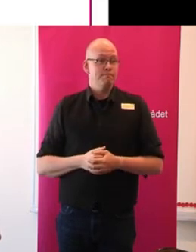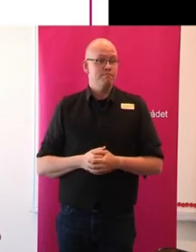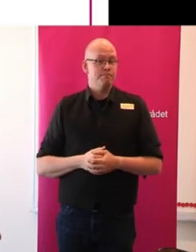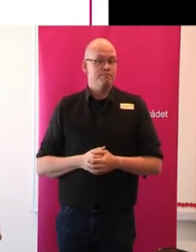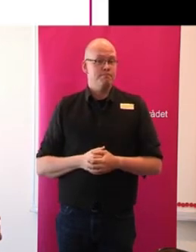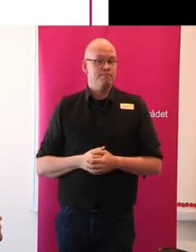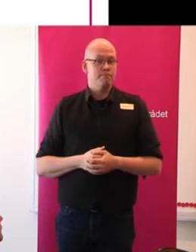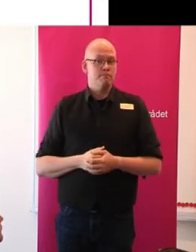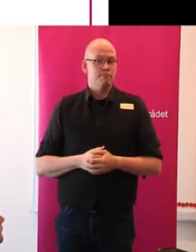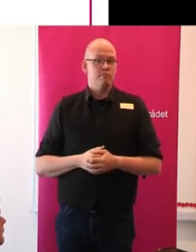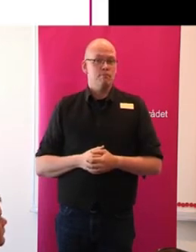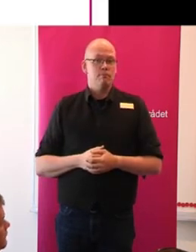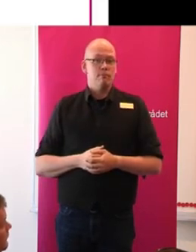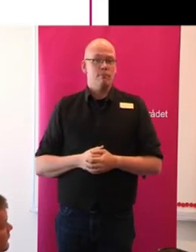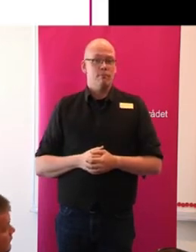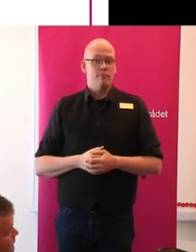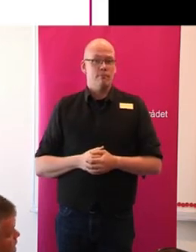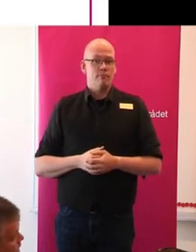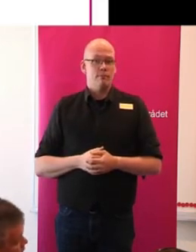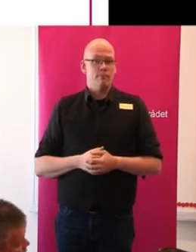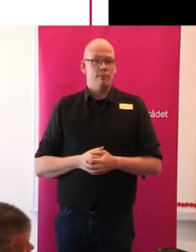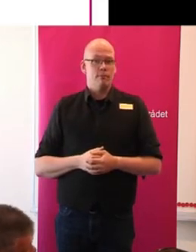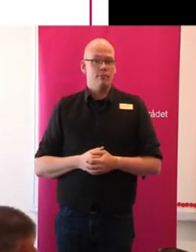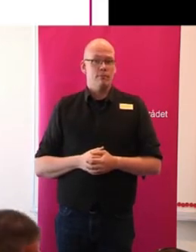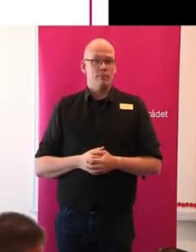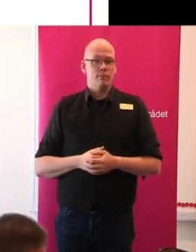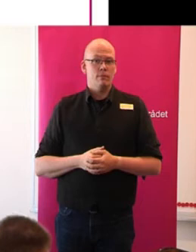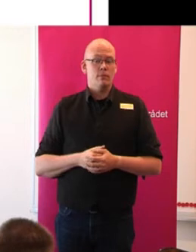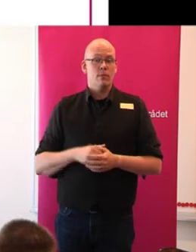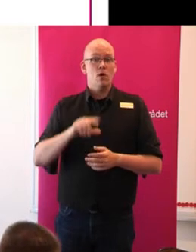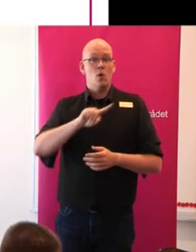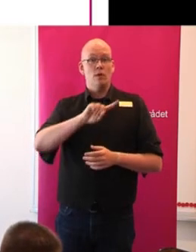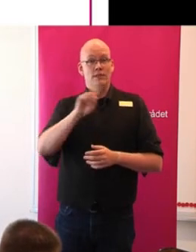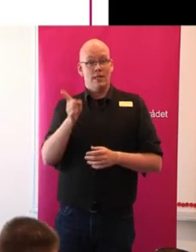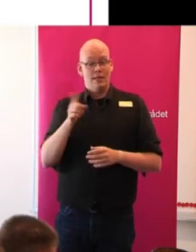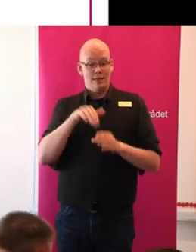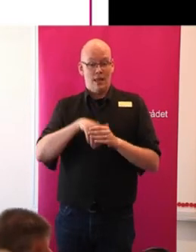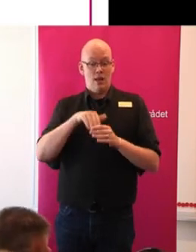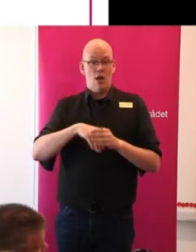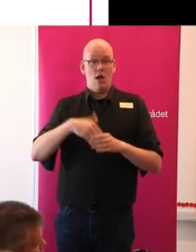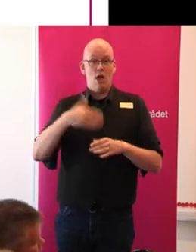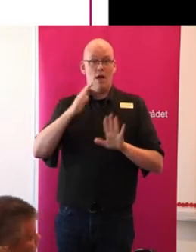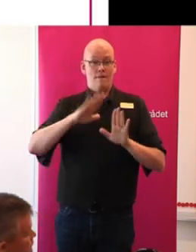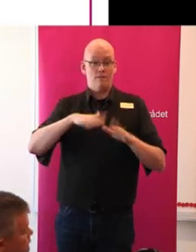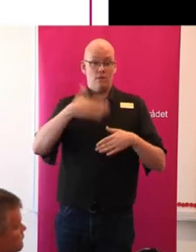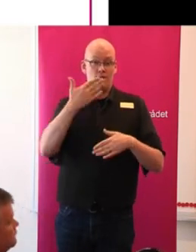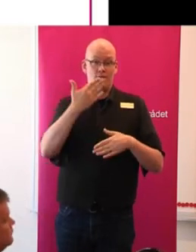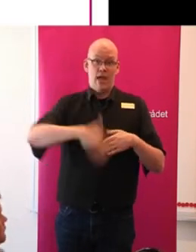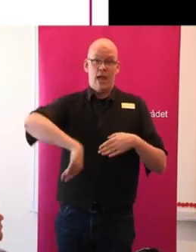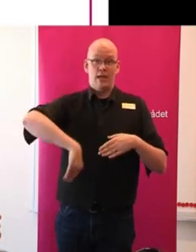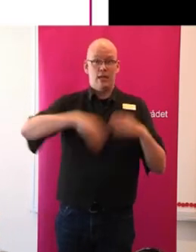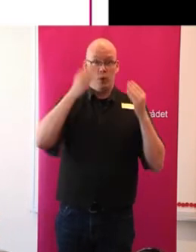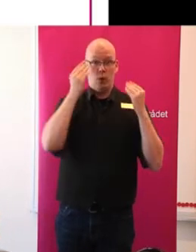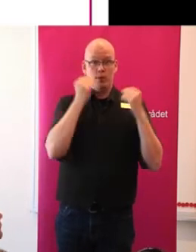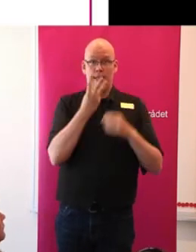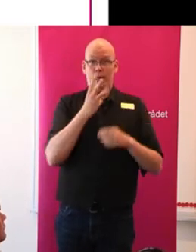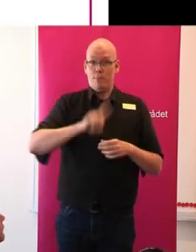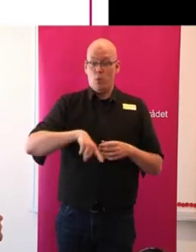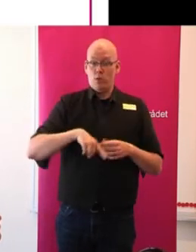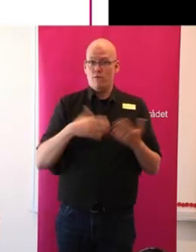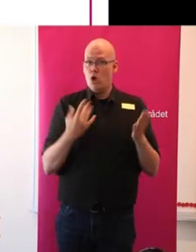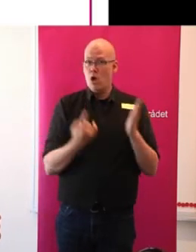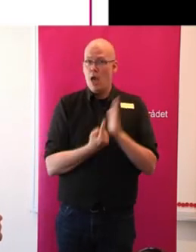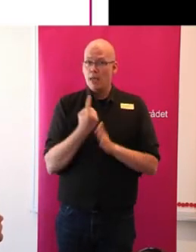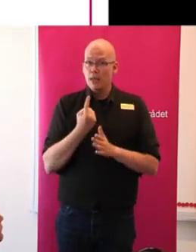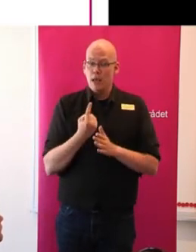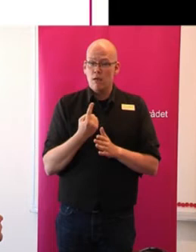Vad händer då när de här deltagarna har slutat den här studiemotiverande kursen? Utav de